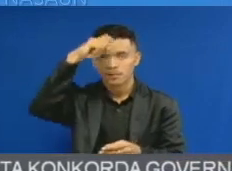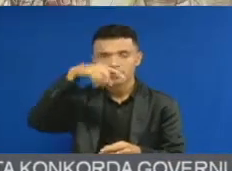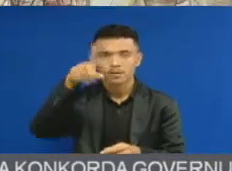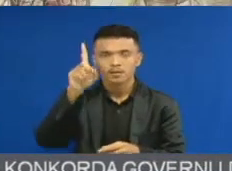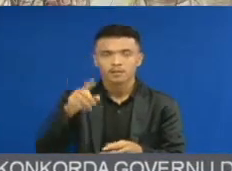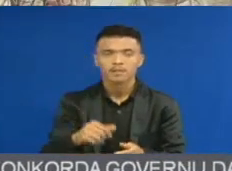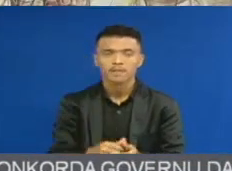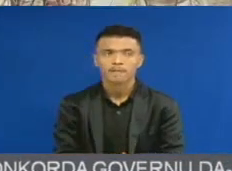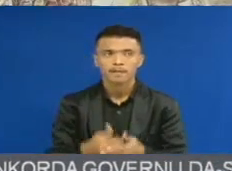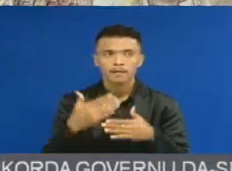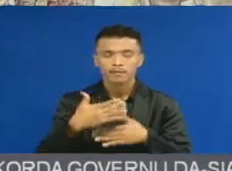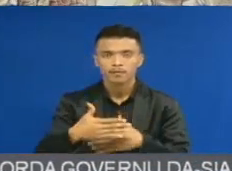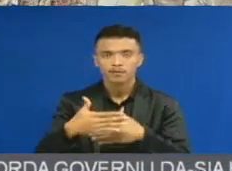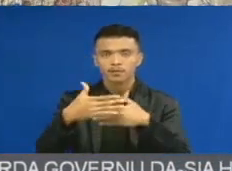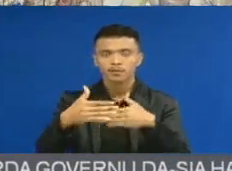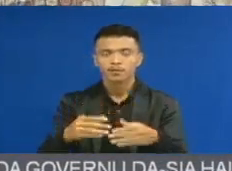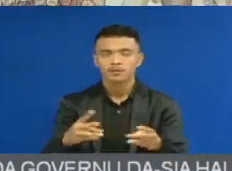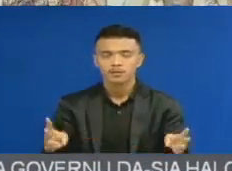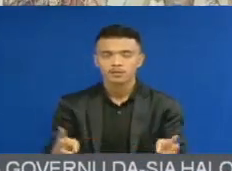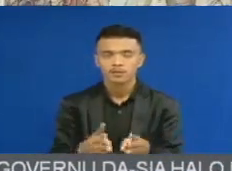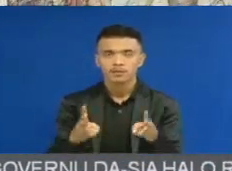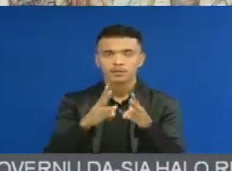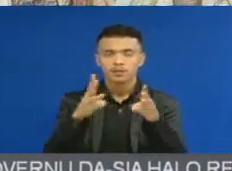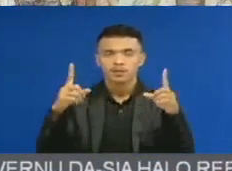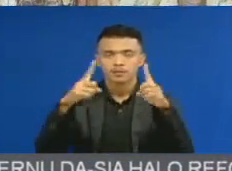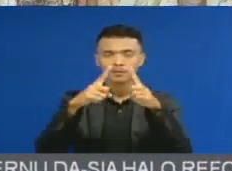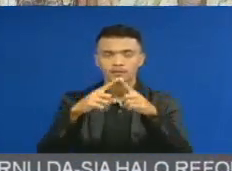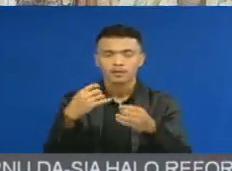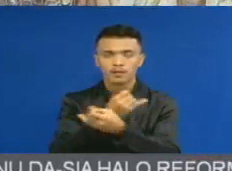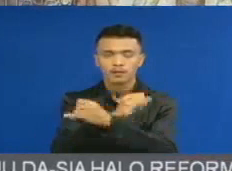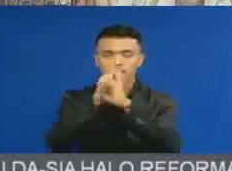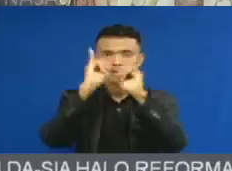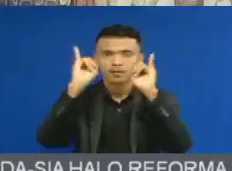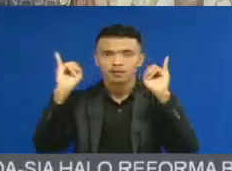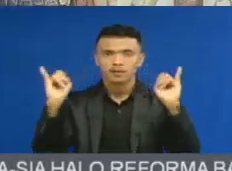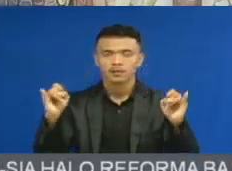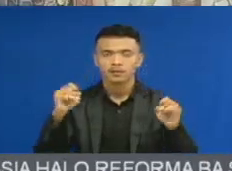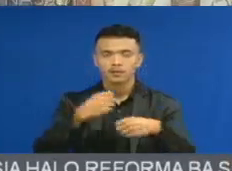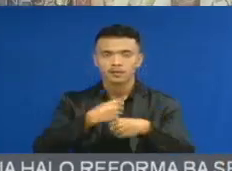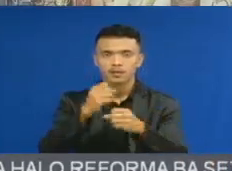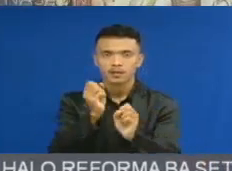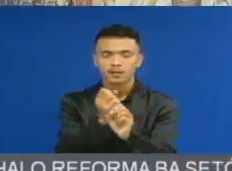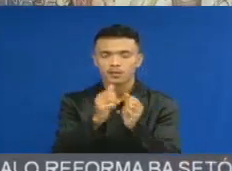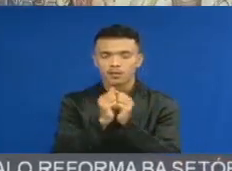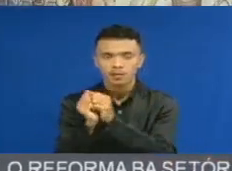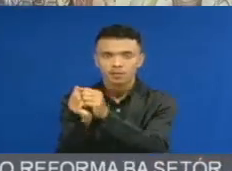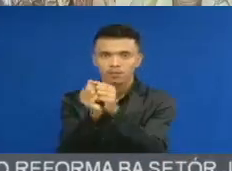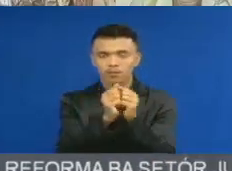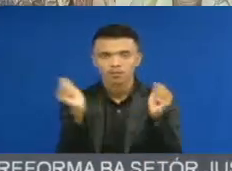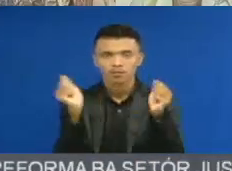dun. Prosesu dalan ba itanya ufunani halus asir hamutu